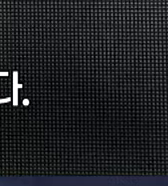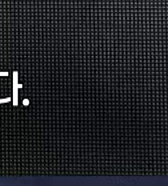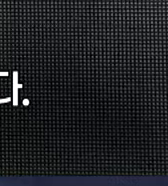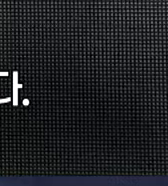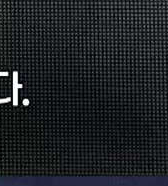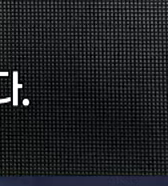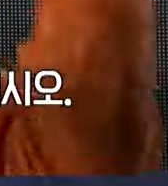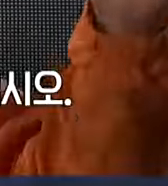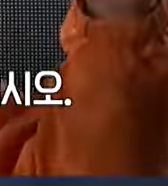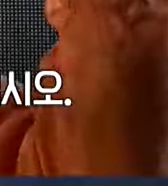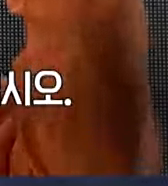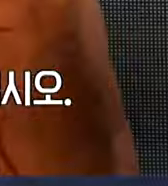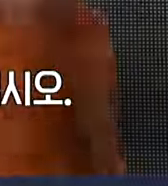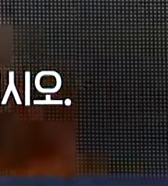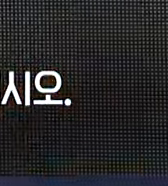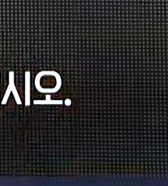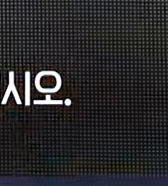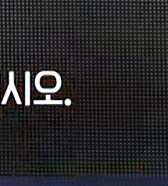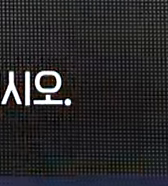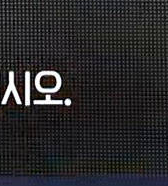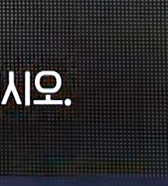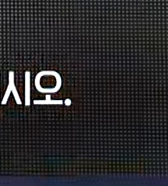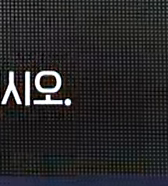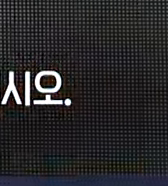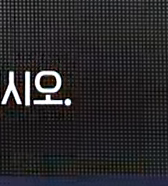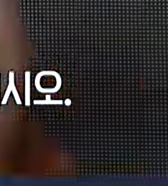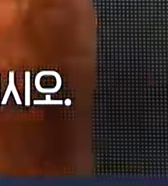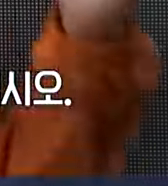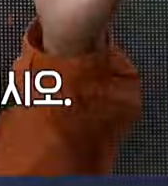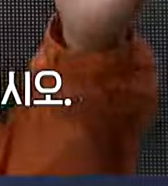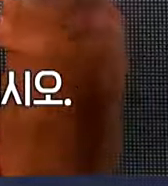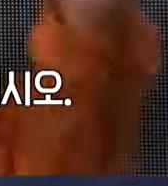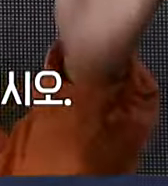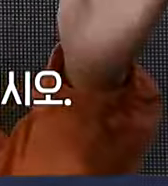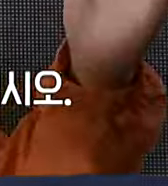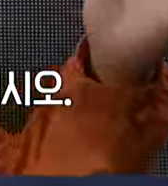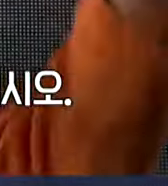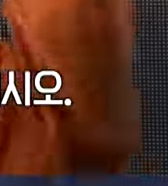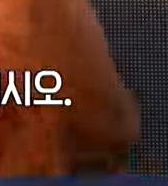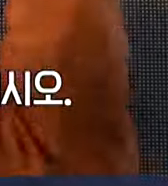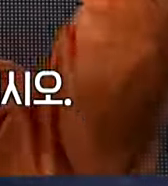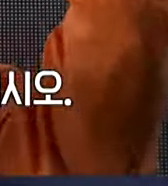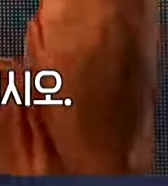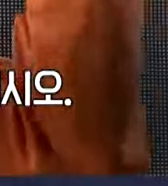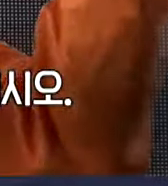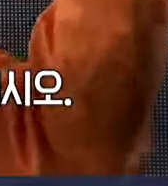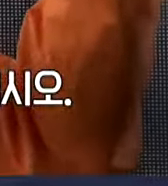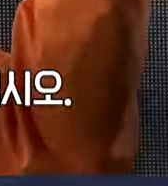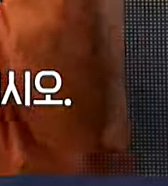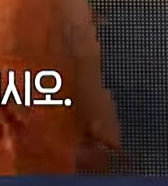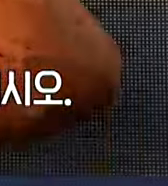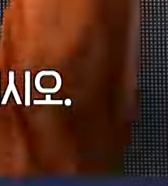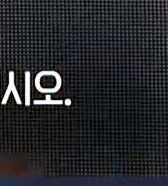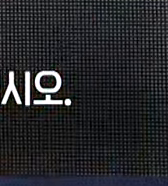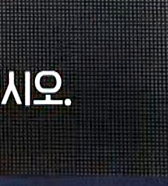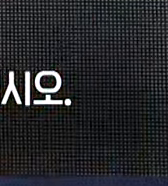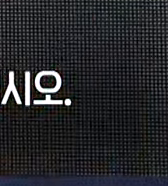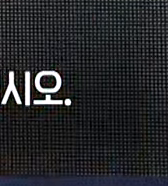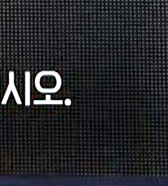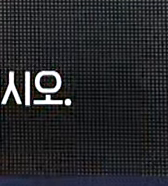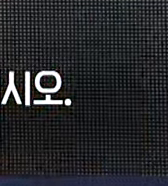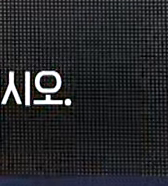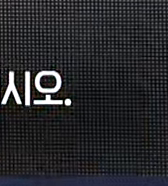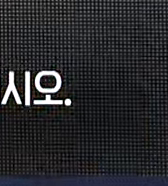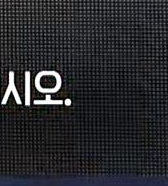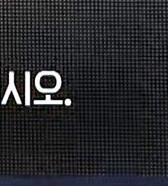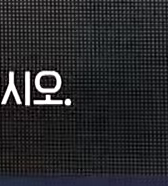나가야 이깁니다. 사람 하나 살린다는 심정으로 여러분 주변 분들한테 한 번만 도와주십시오. 한 표만